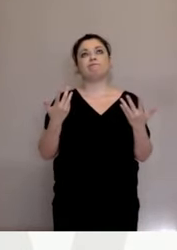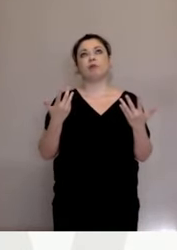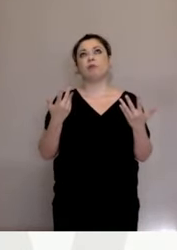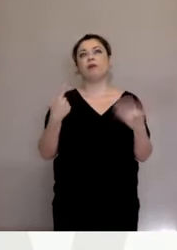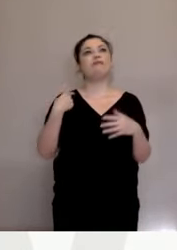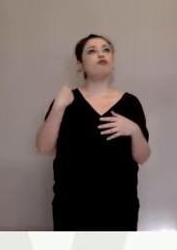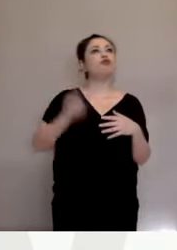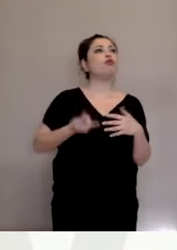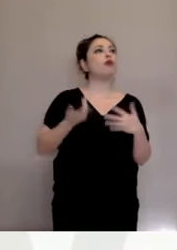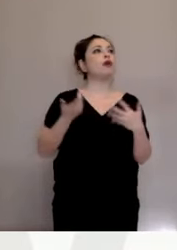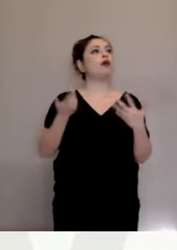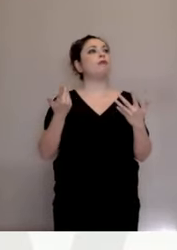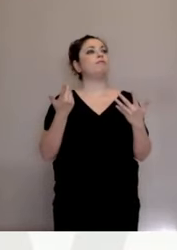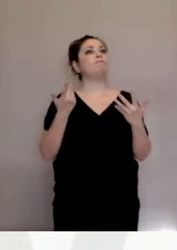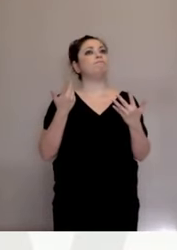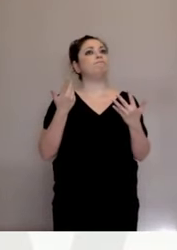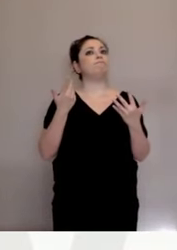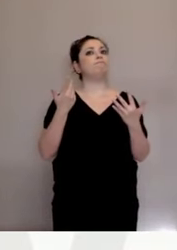pensato